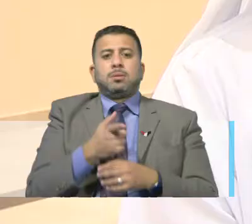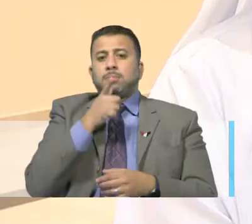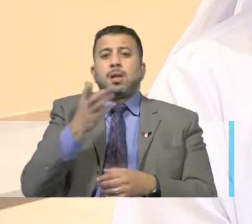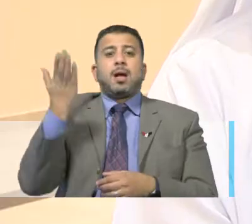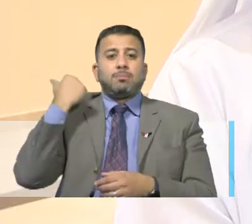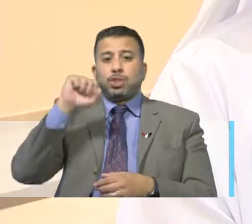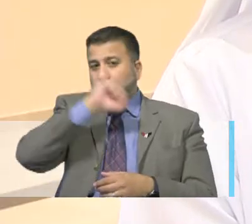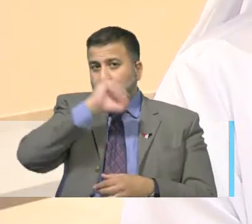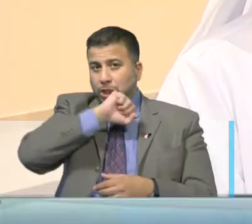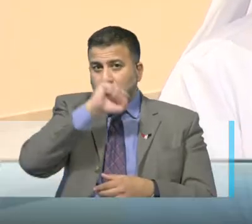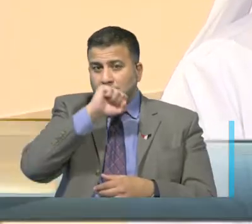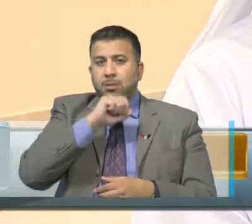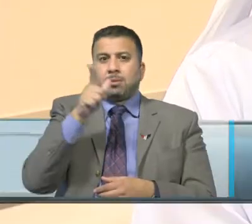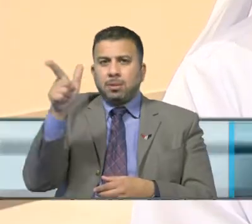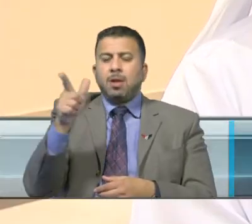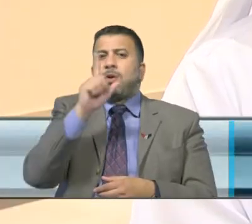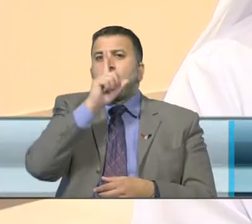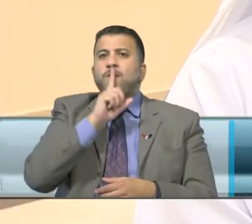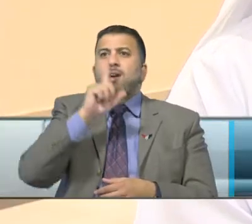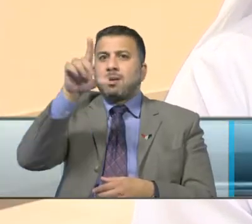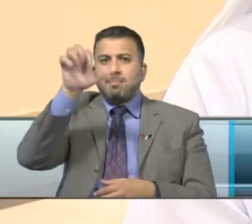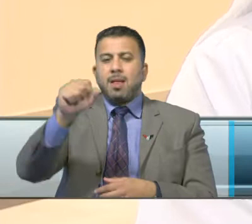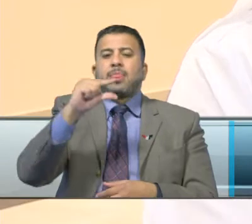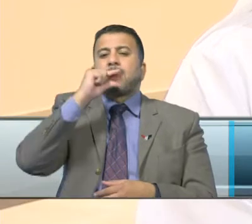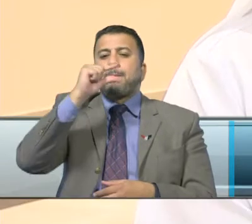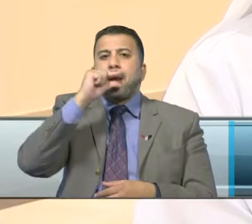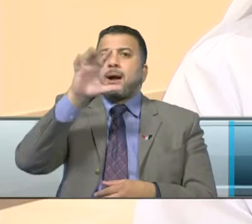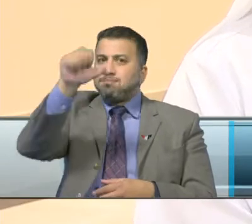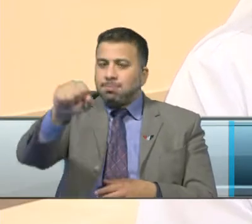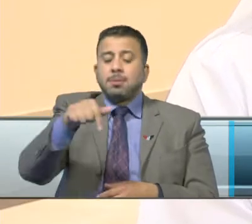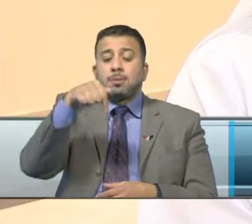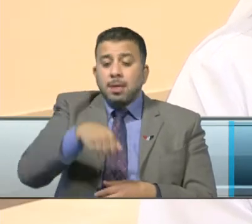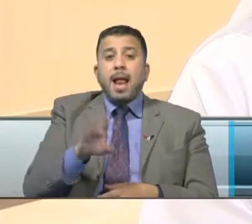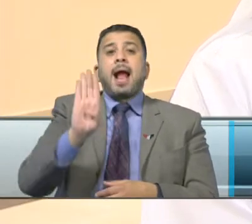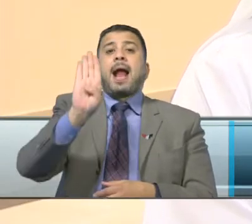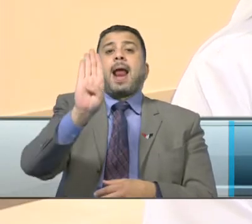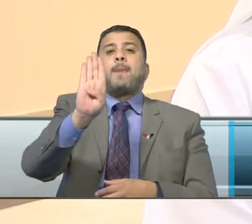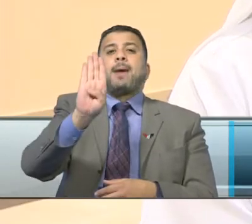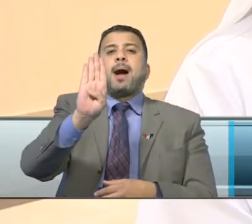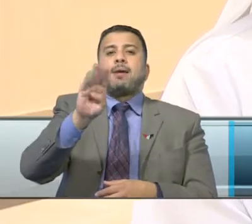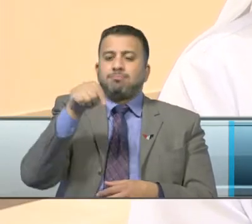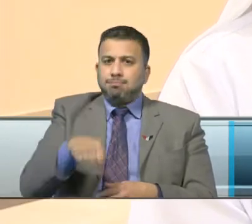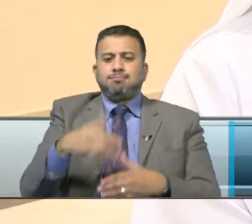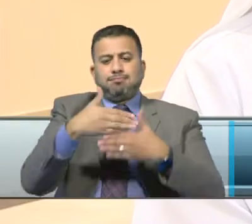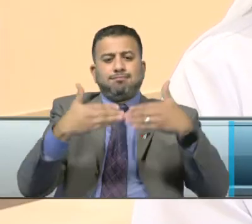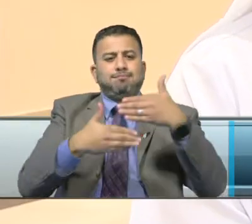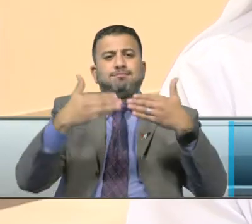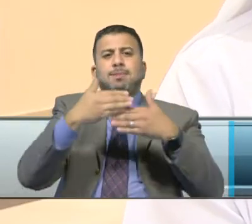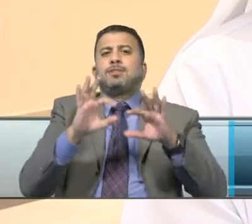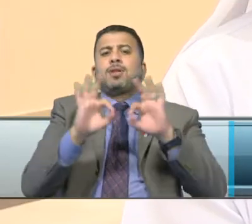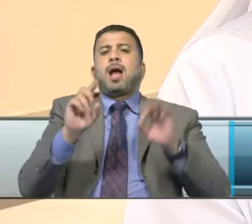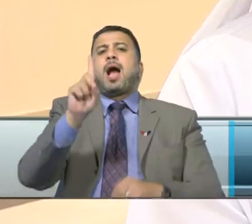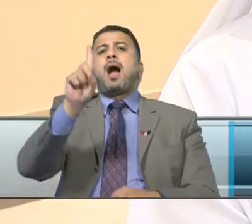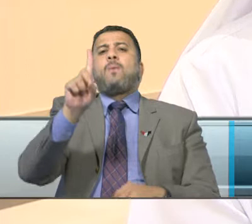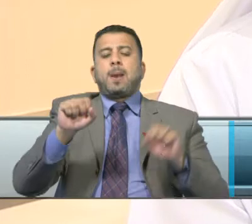مدينة الشارقة والوسطى وكذلك في خورفكان دبا، واليوم نحن في مدينة كلباء نستلم أول